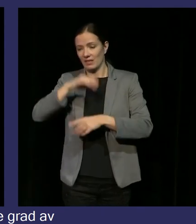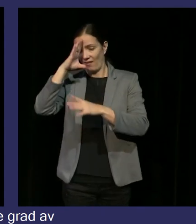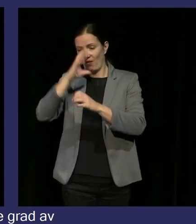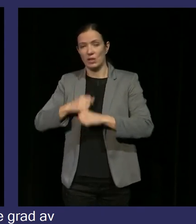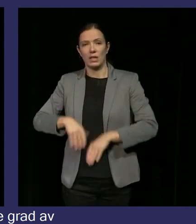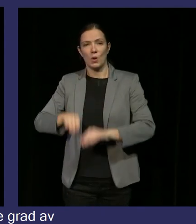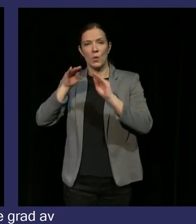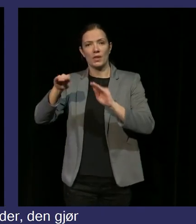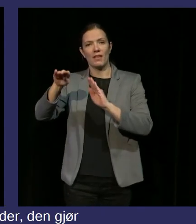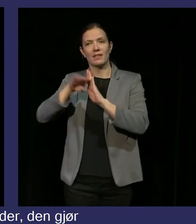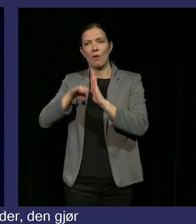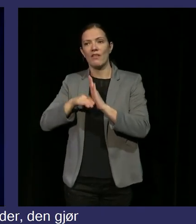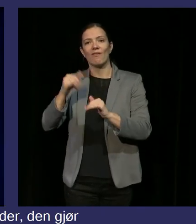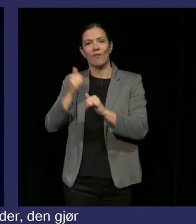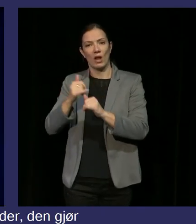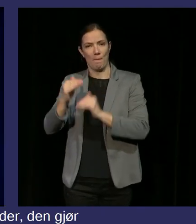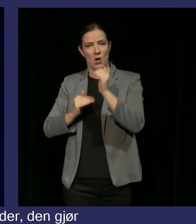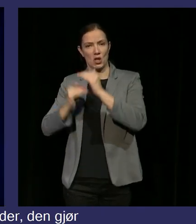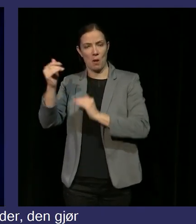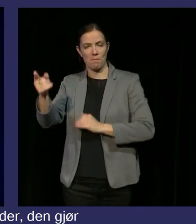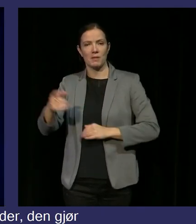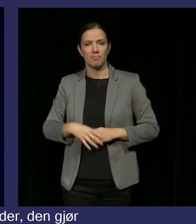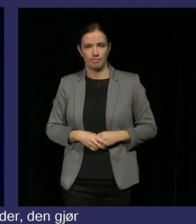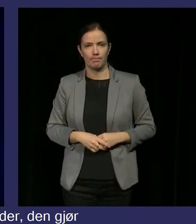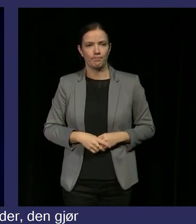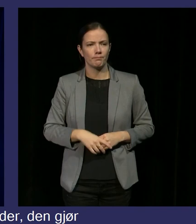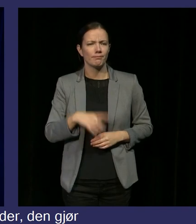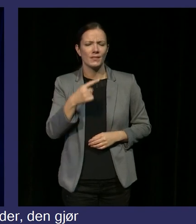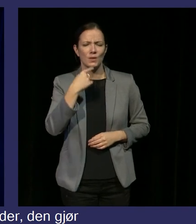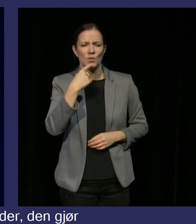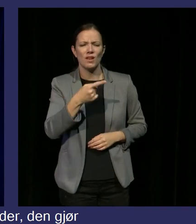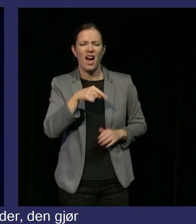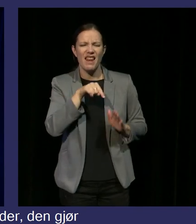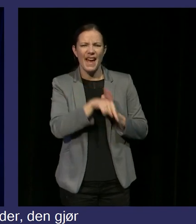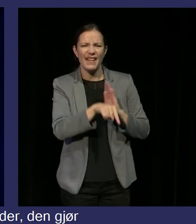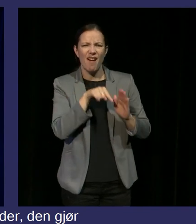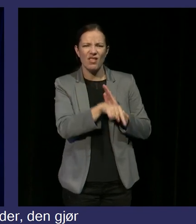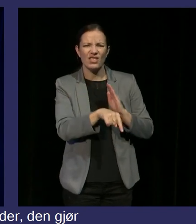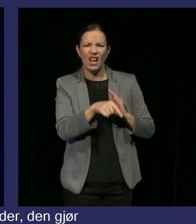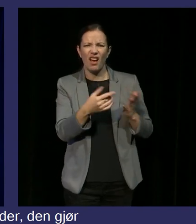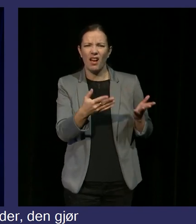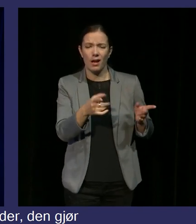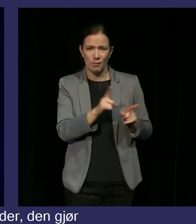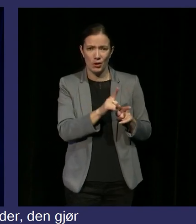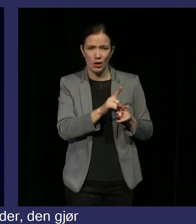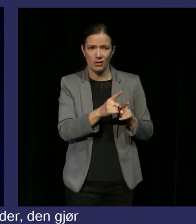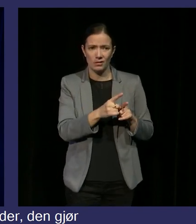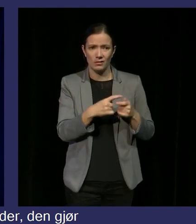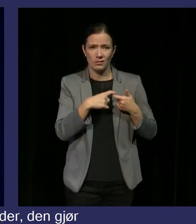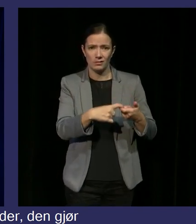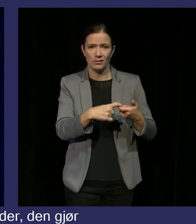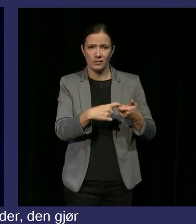er bygd opp. Da. Mm. Og denne lekkasjen som du nevner der, den gjør seg også gjeldende